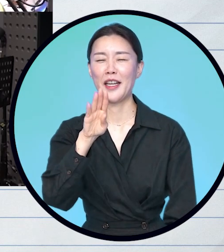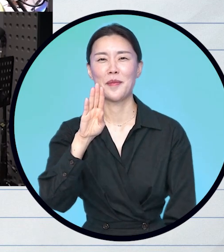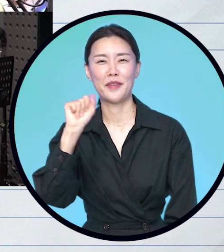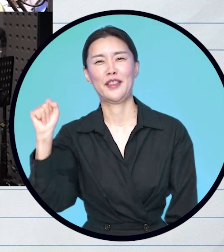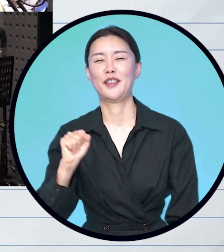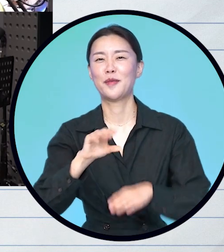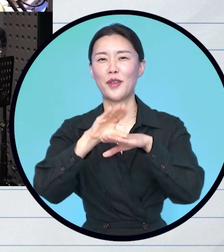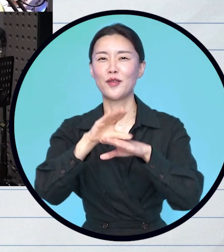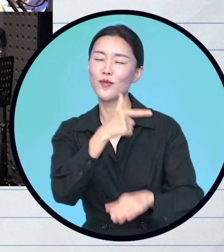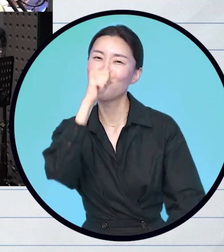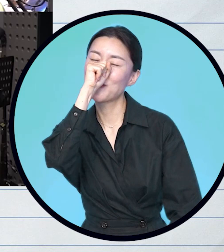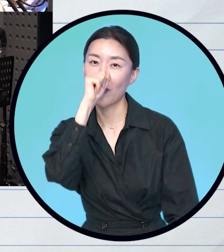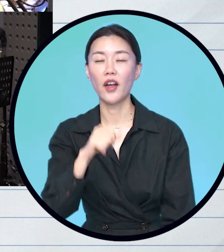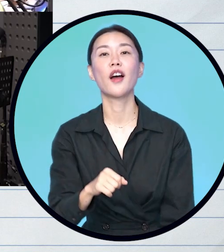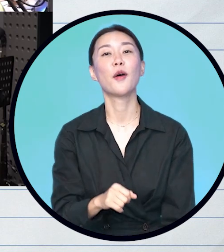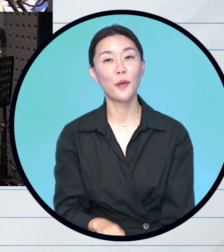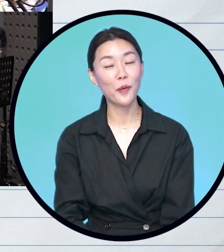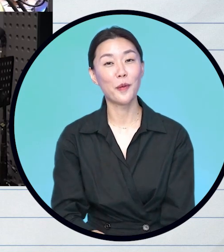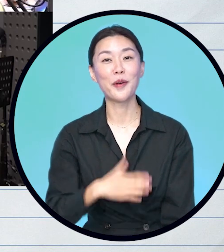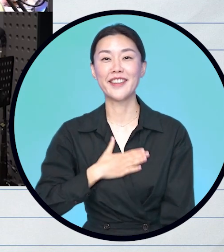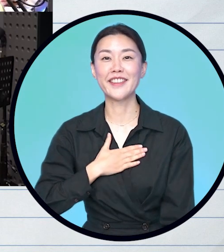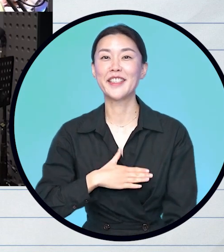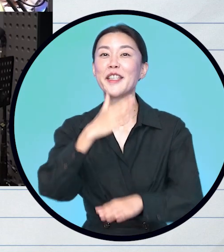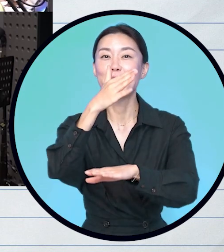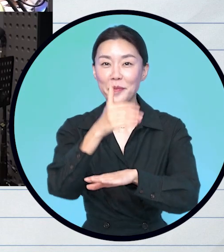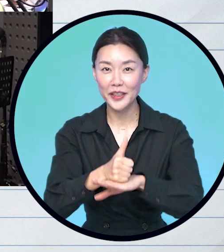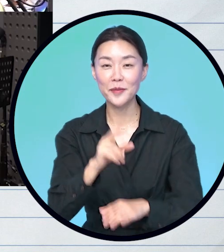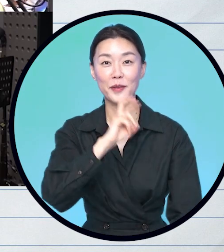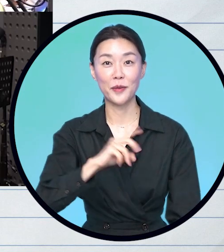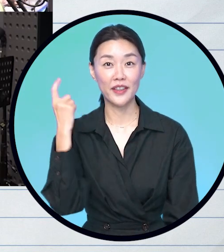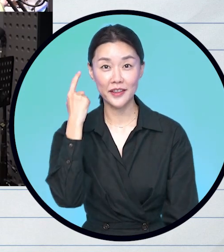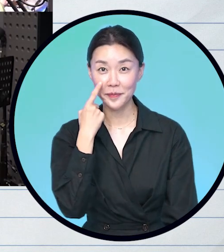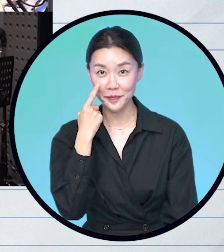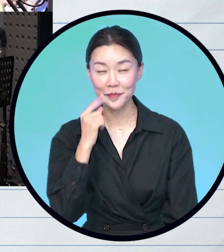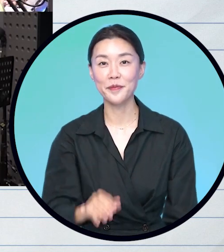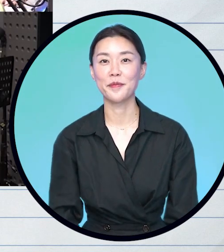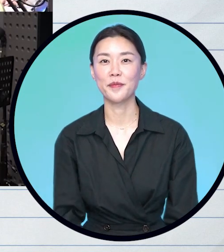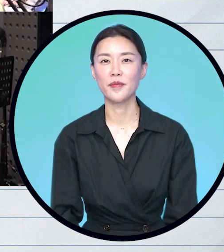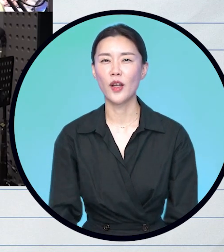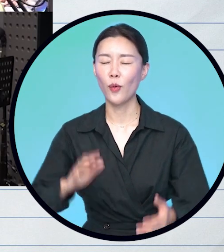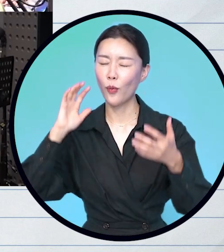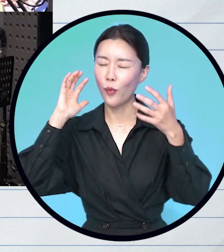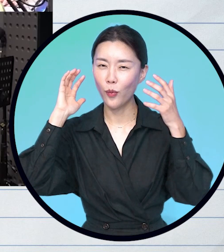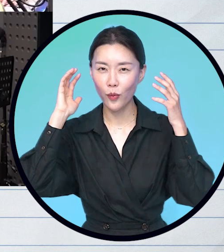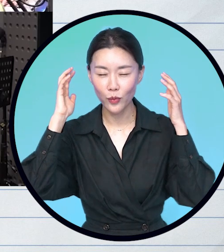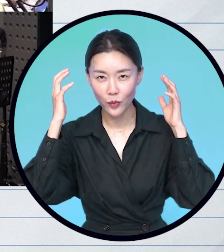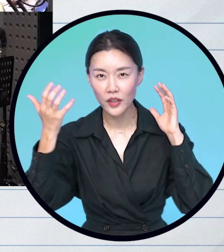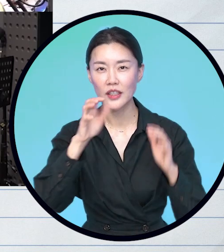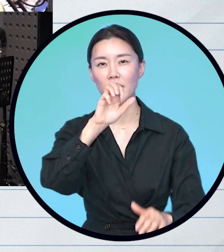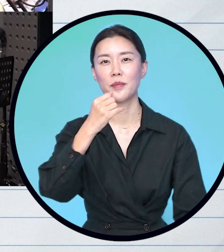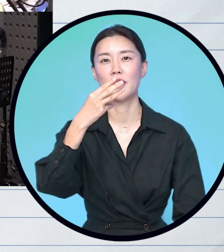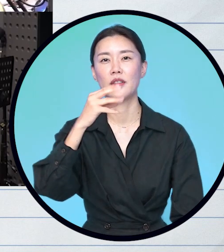미치도록 좋다 뮤직뱅크. 네. 아유 좋습니다. 자 이제 마지막 트랙 넘어가 볼게요. 혼돈의 장 Freeze.